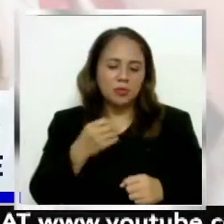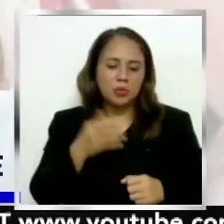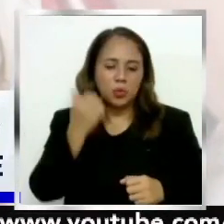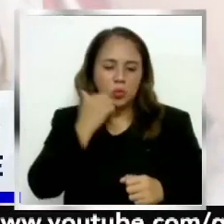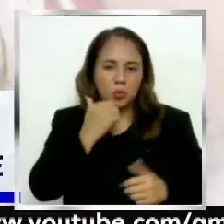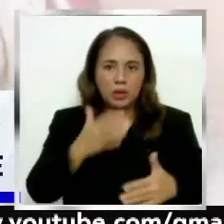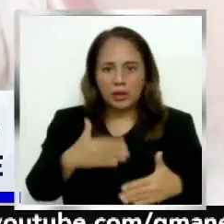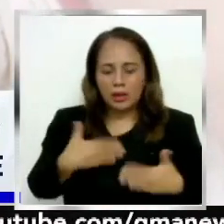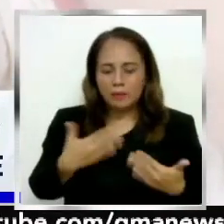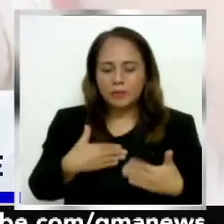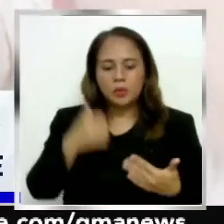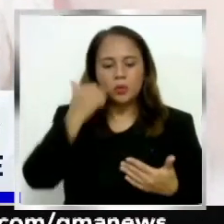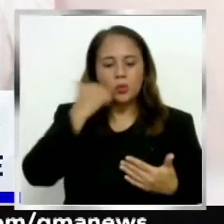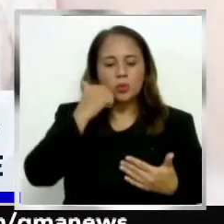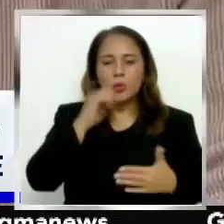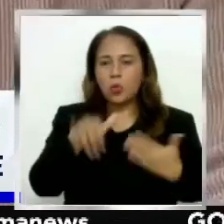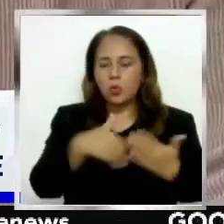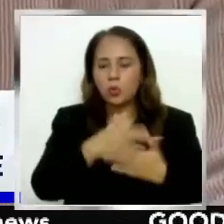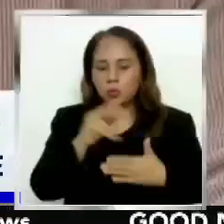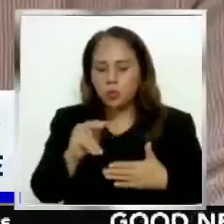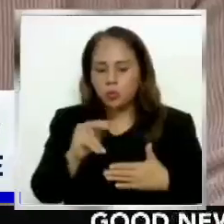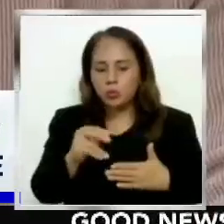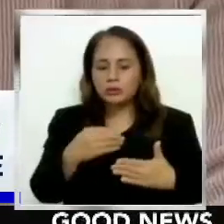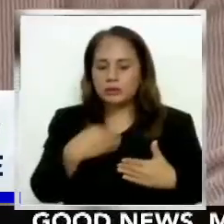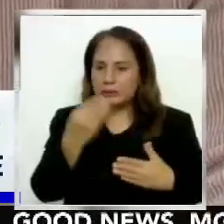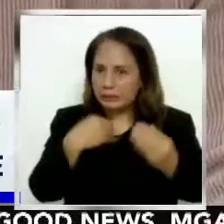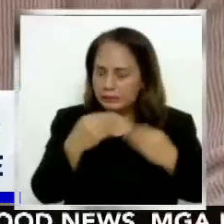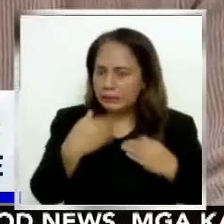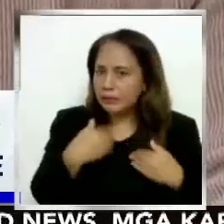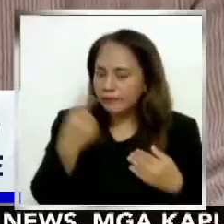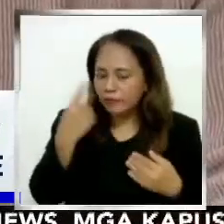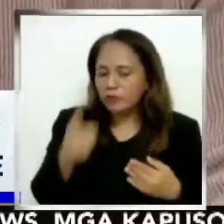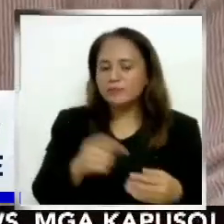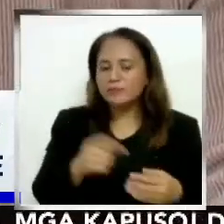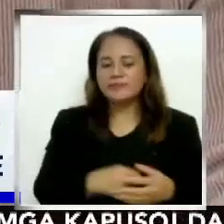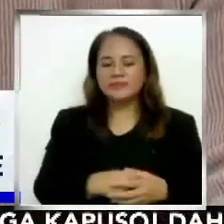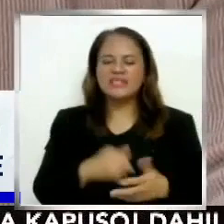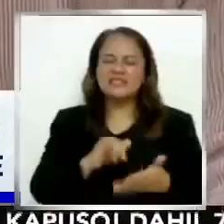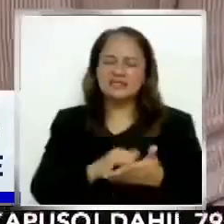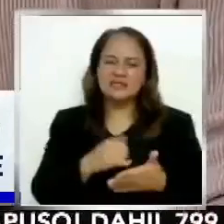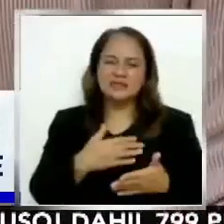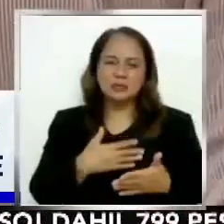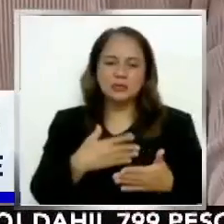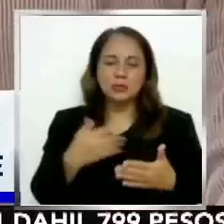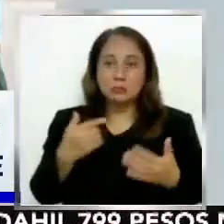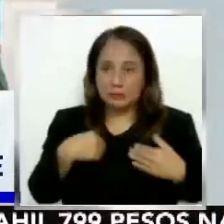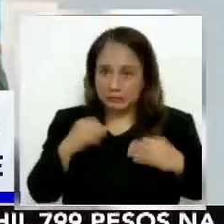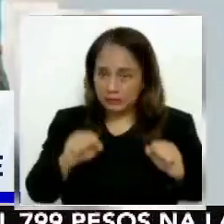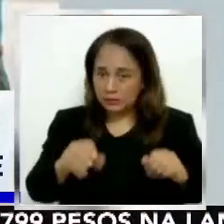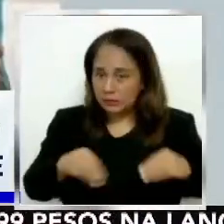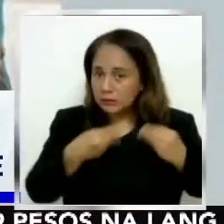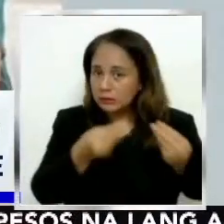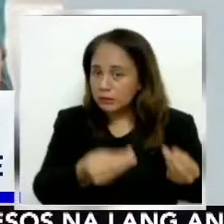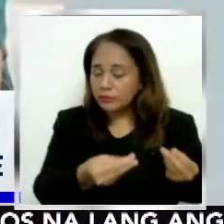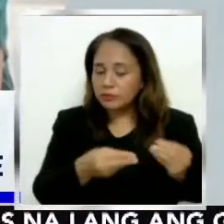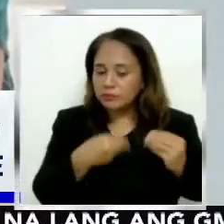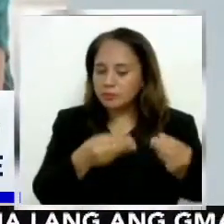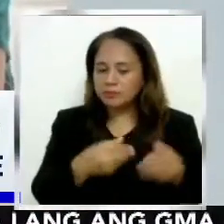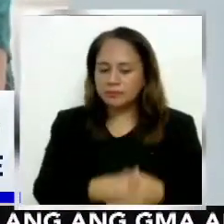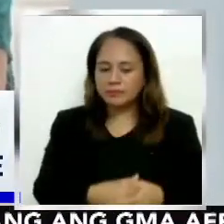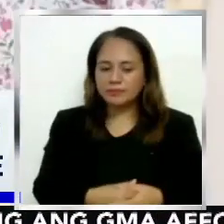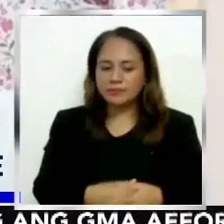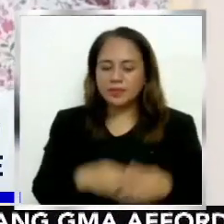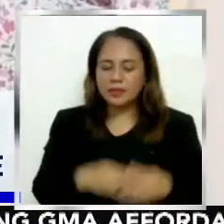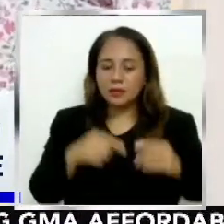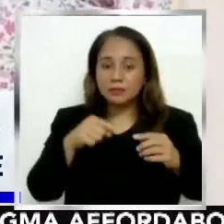lahat ng gusto niya nakainin, nandyan para sa kanya. Parang ganon. So hanggang kaya ko ibigay lahat ng pwede kong ibigay. Ang bottom line, kailangan lang alam namin